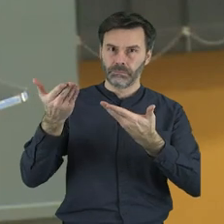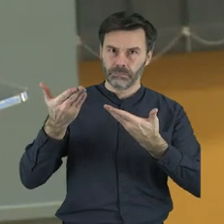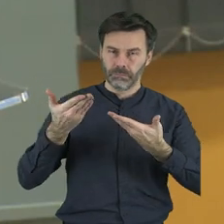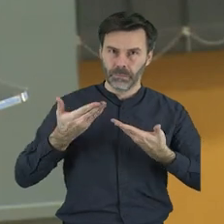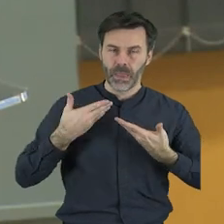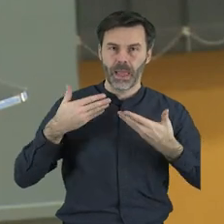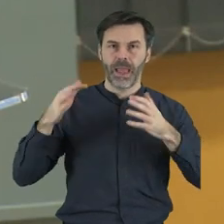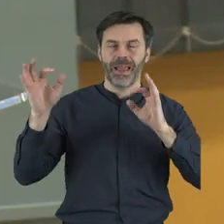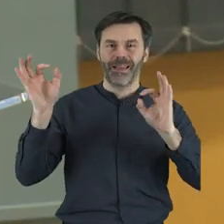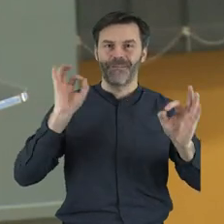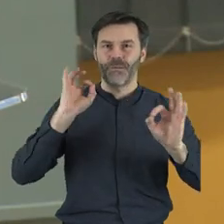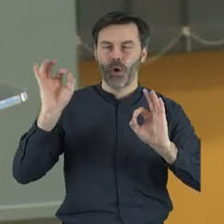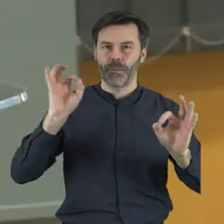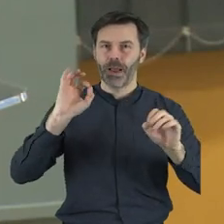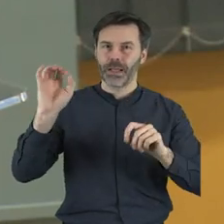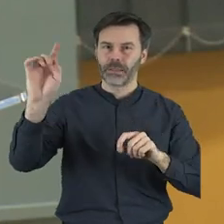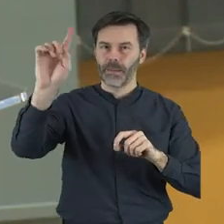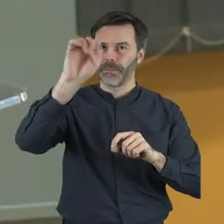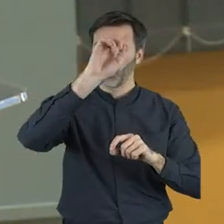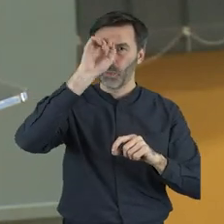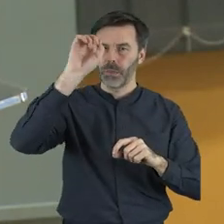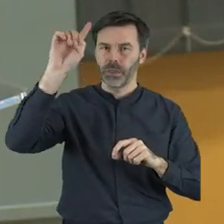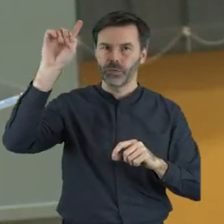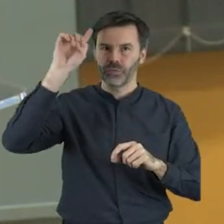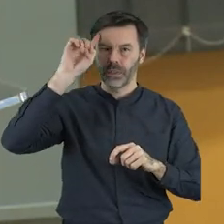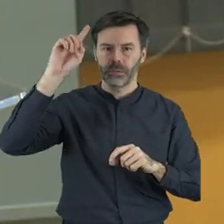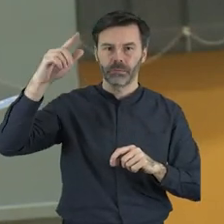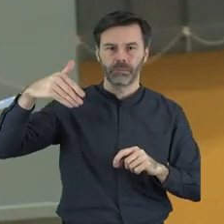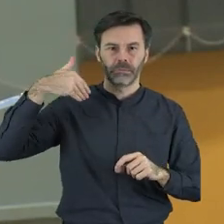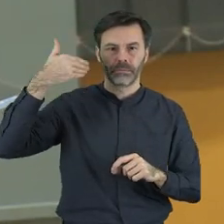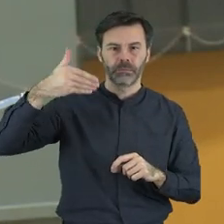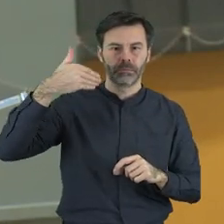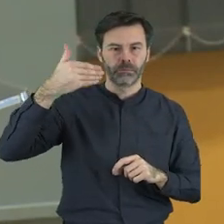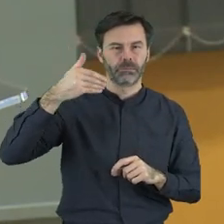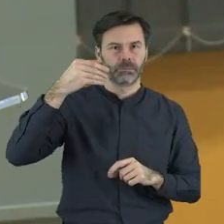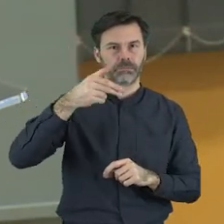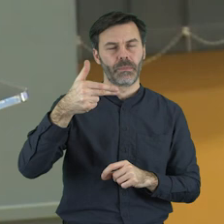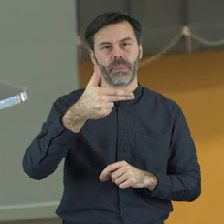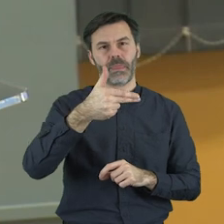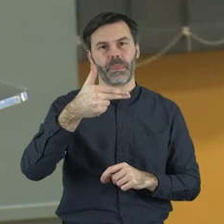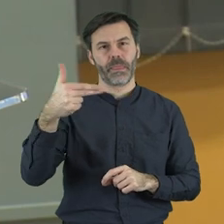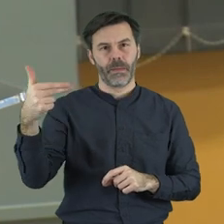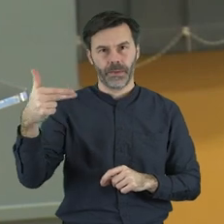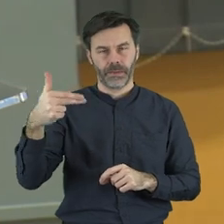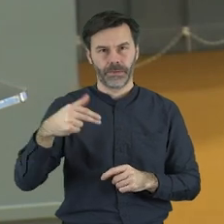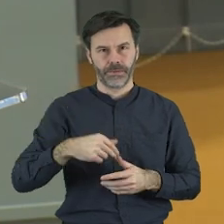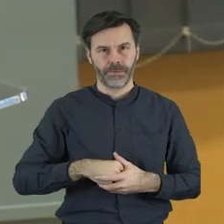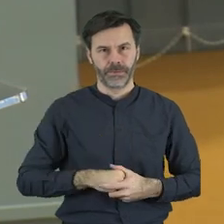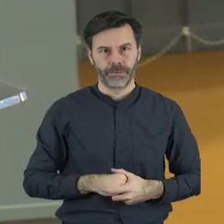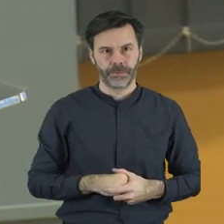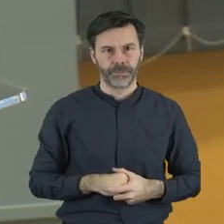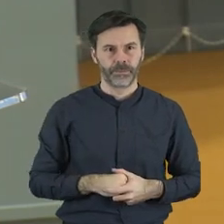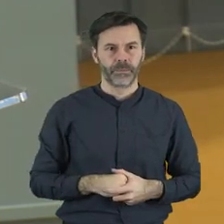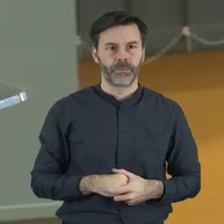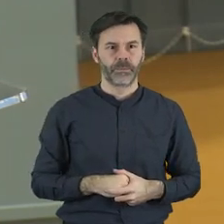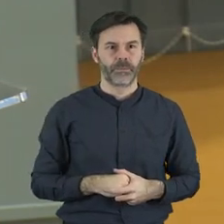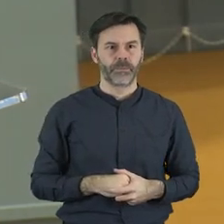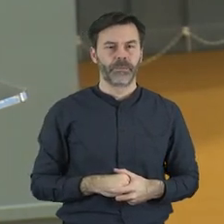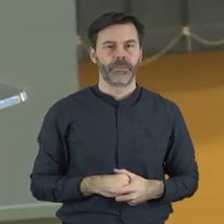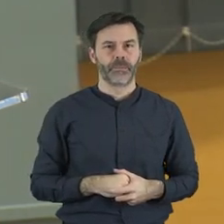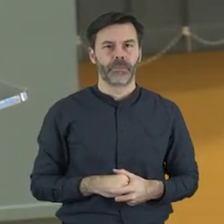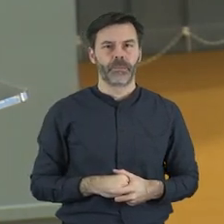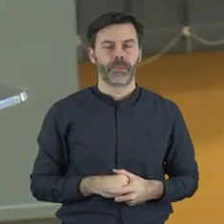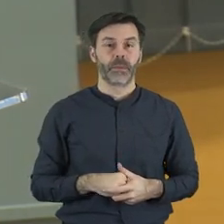na ten temat i odpowiedzi na pytania, które nasuwają się w